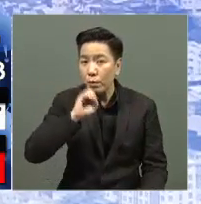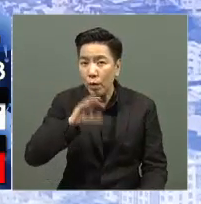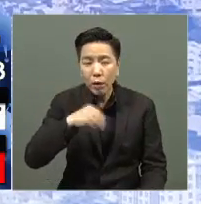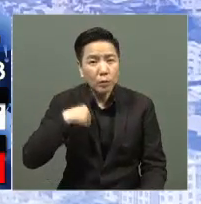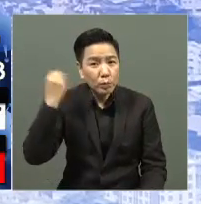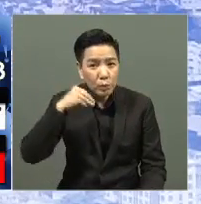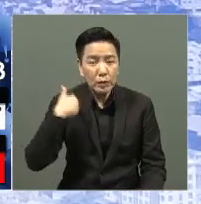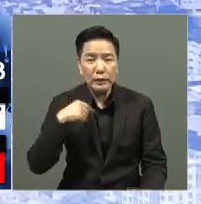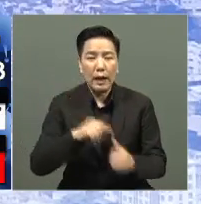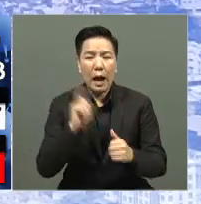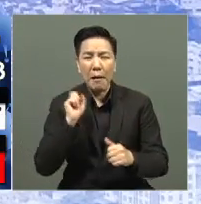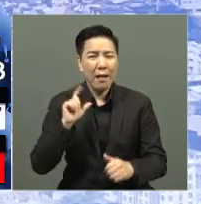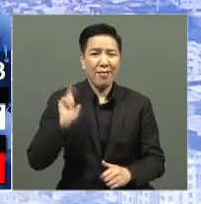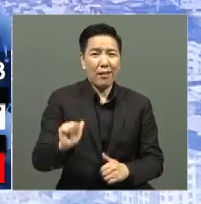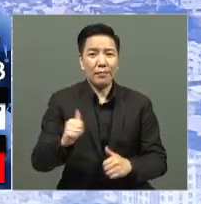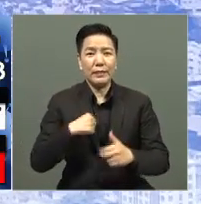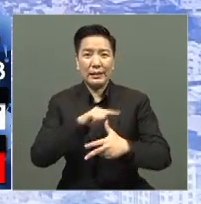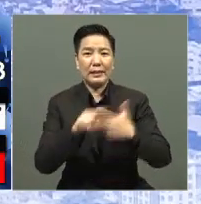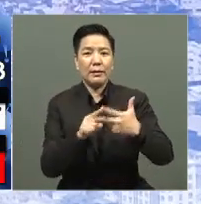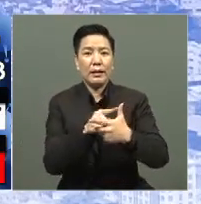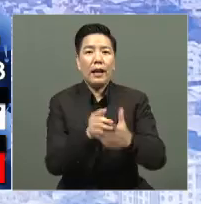ข้อนะครับที่เราพูดกันบ่อยๆนะครับหรือเอา3ข้อหลักๆนะครับล้างมือมือนะครับกินอะแล้วก็เว้นระยะห่างนะครับแล้วก็ใส่หน้ากากอนามัยซึ่งอันนี้เป็นเรื่องที่สำคัญจริงๆนะครับ